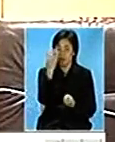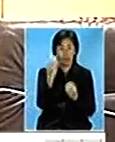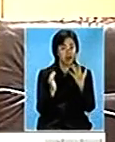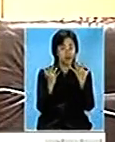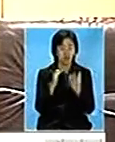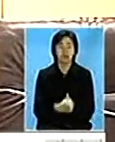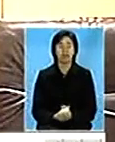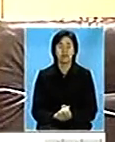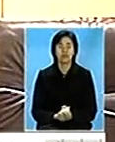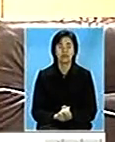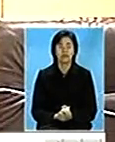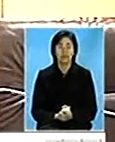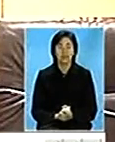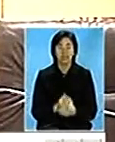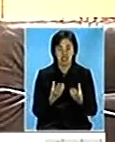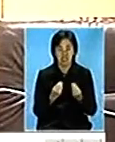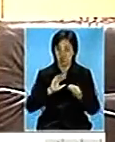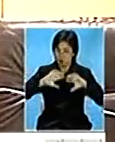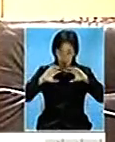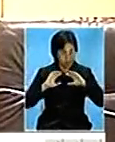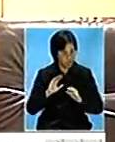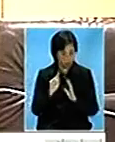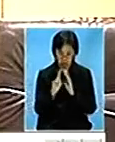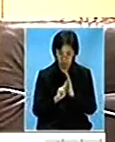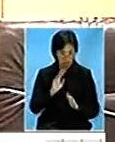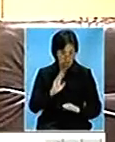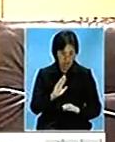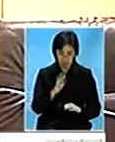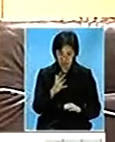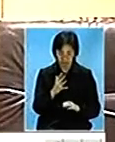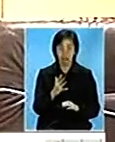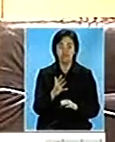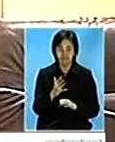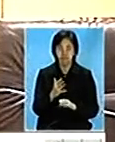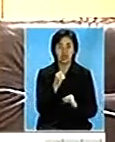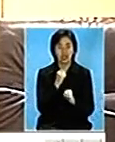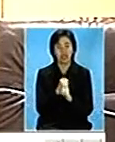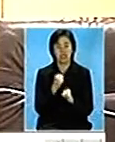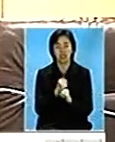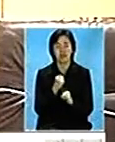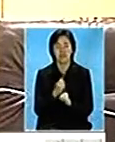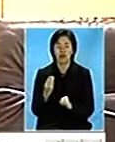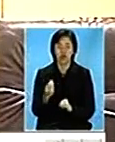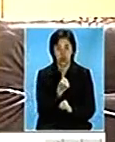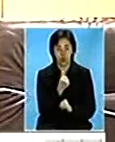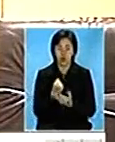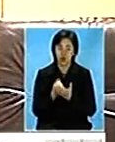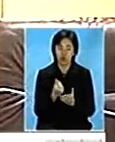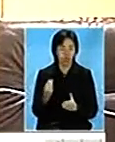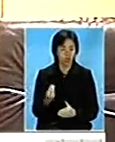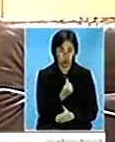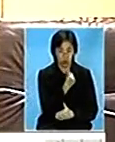ไม่เป็นที่หวงห้ามตามกฎหมายก็จะย่อมได้รับการแก้ไขปัญห